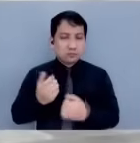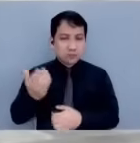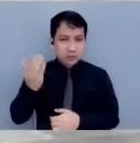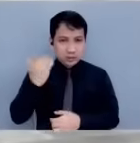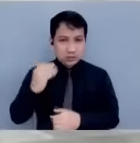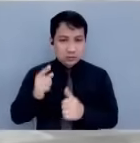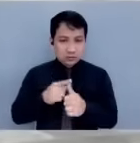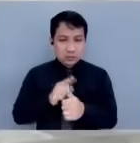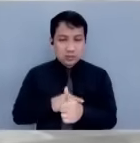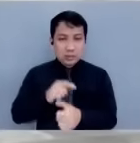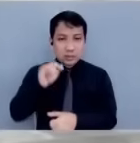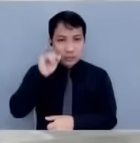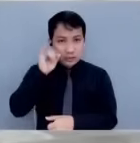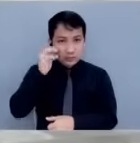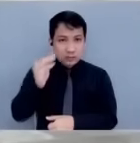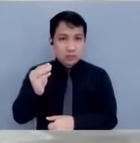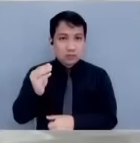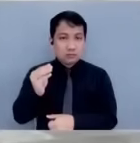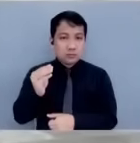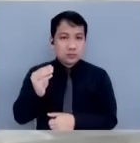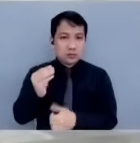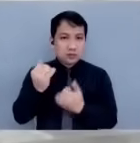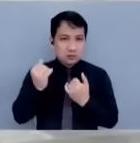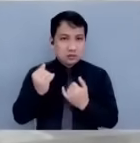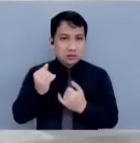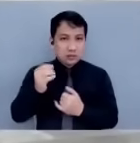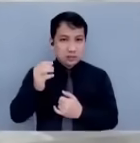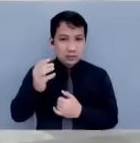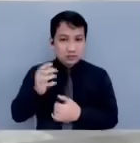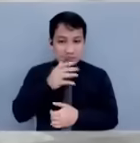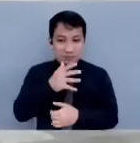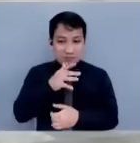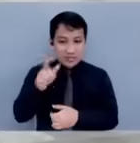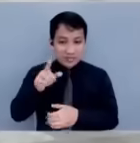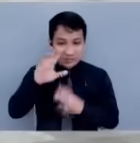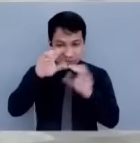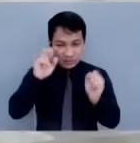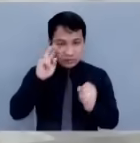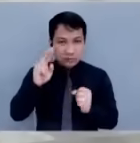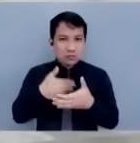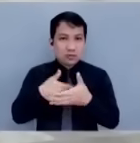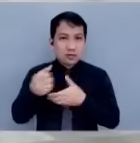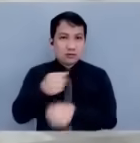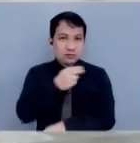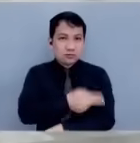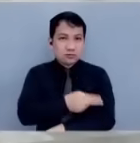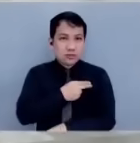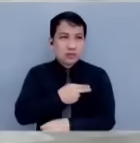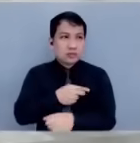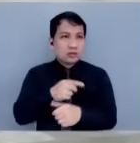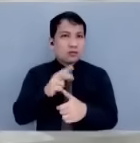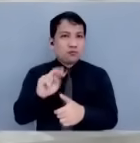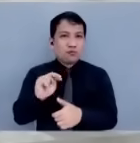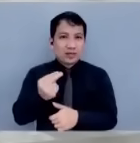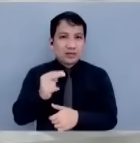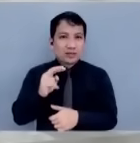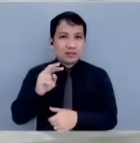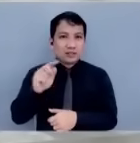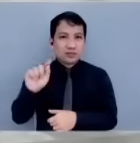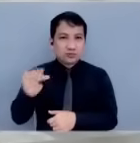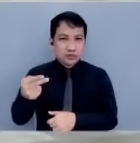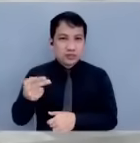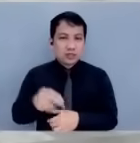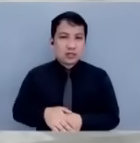Lady Imelda Marcos at posible nga raw na makalabas na ito ng ospital sa darating na Huwebes. Sinabi rin